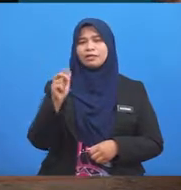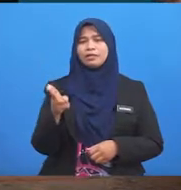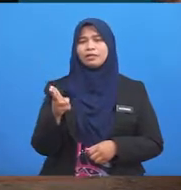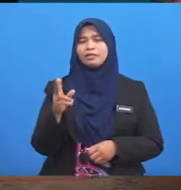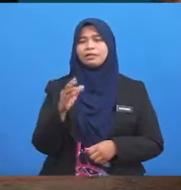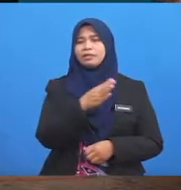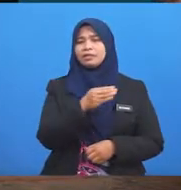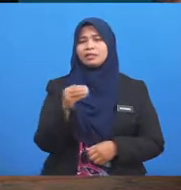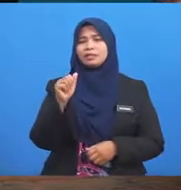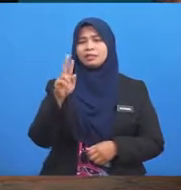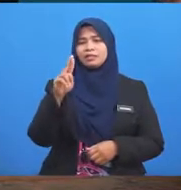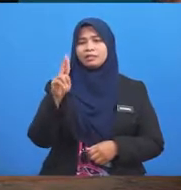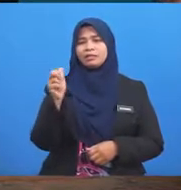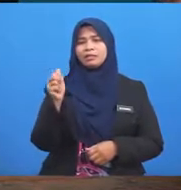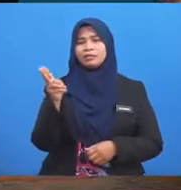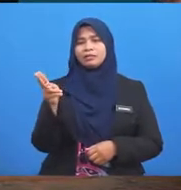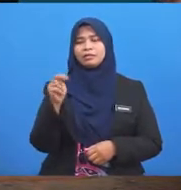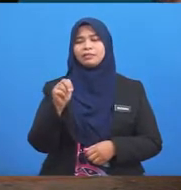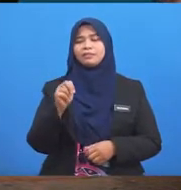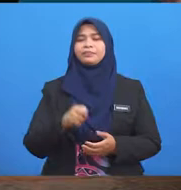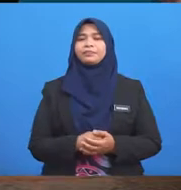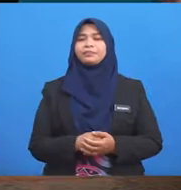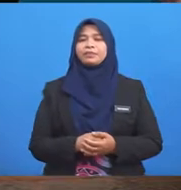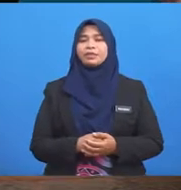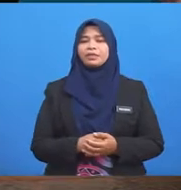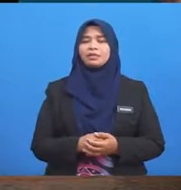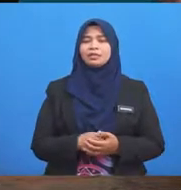Murid-murid, kita mulakan pembelajaran pada hari ini